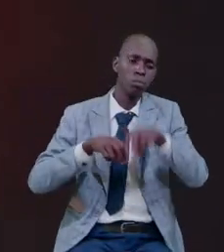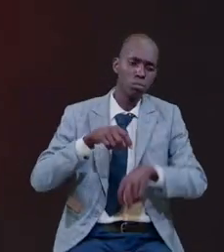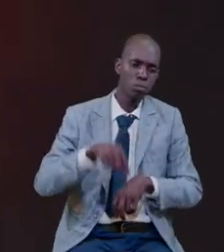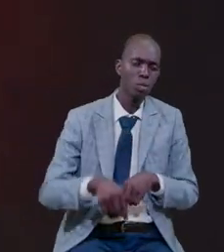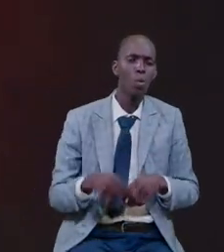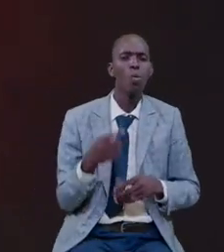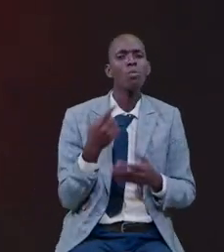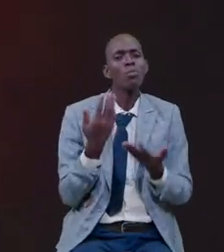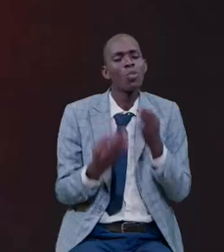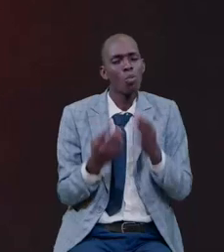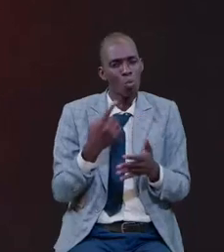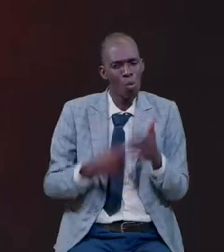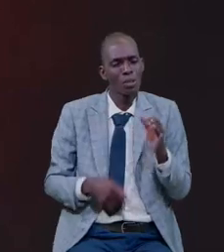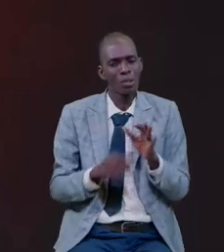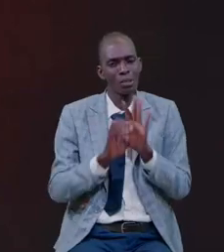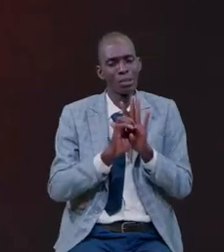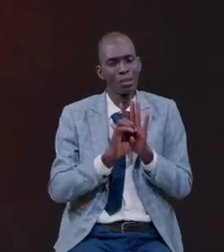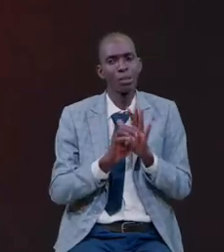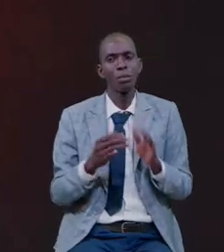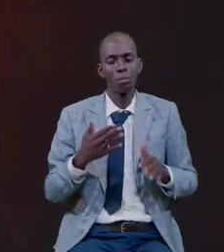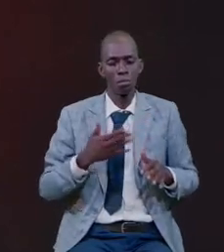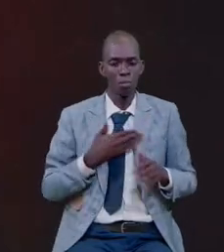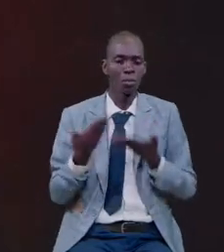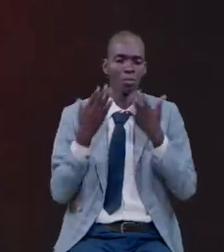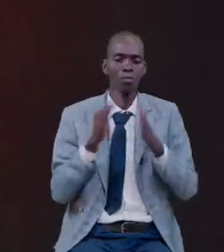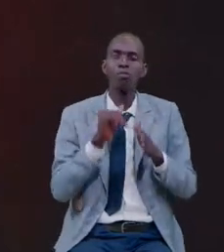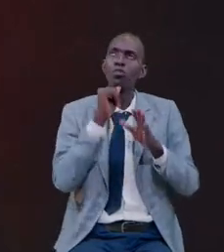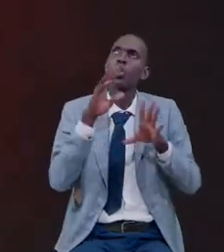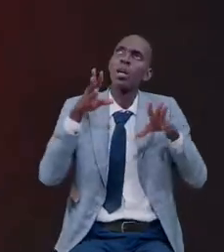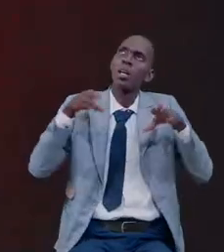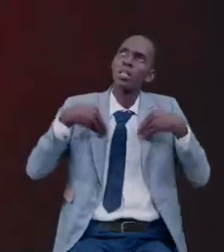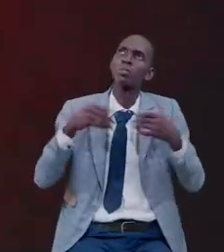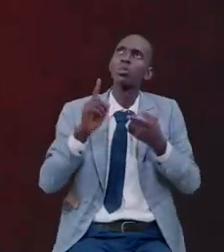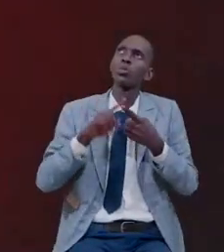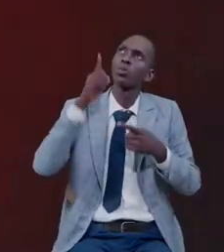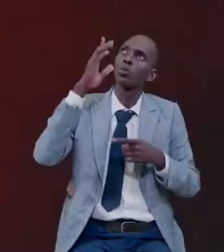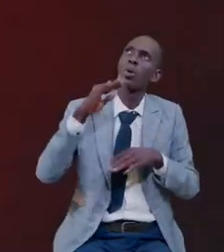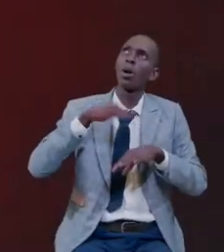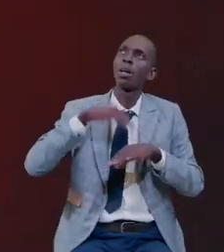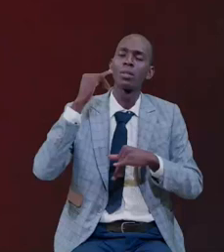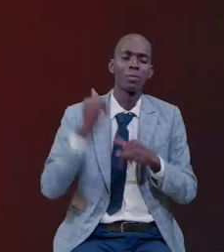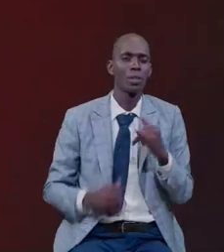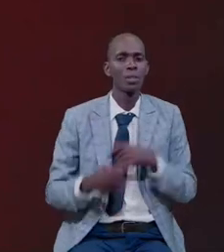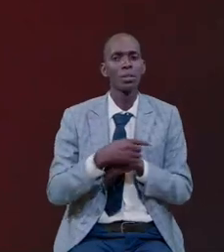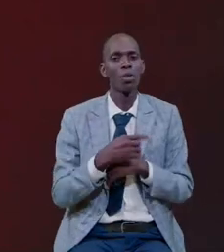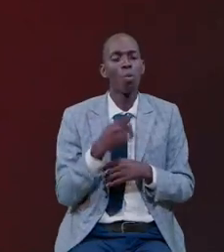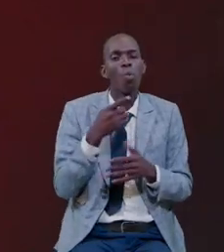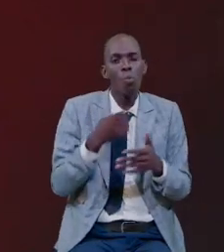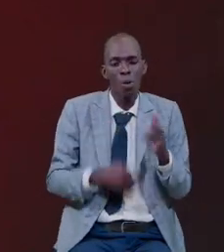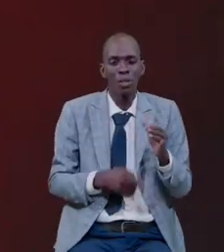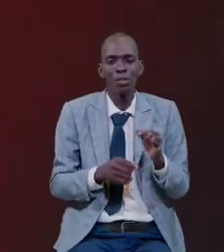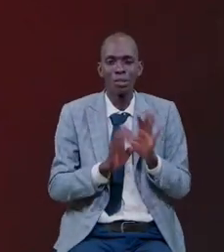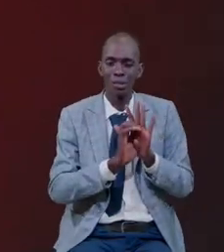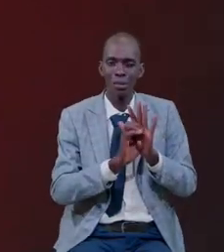pas agréable à Dieu au dernier jour? Et si ce que je fais